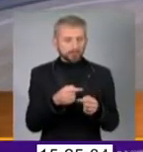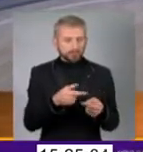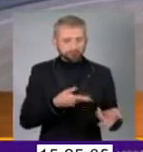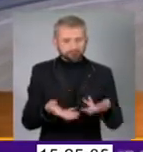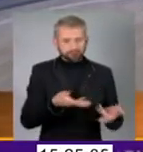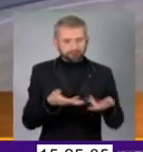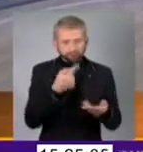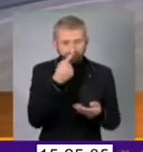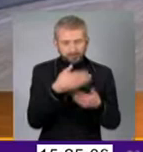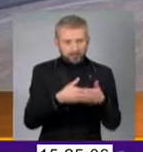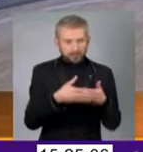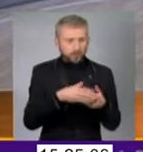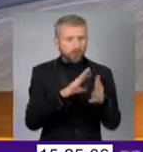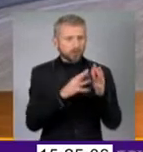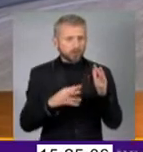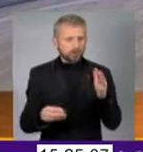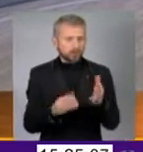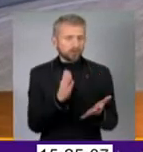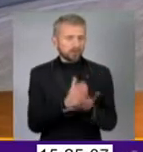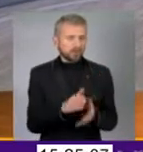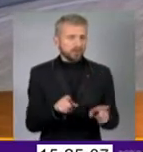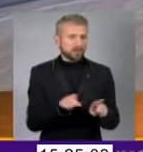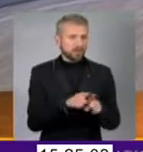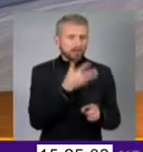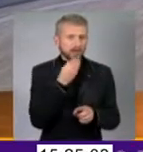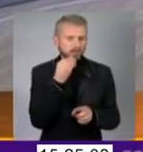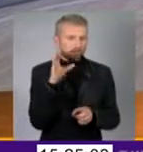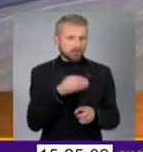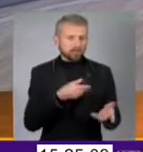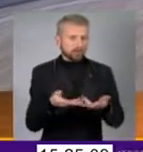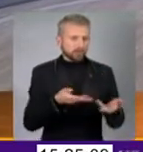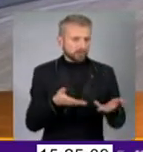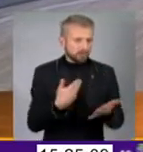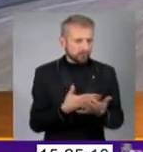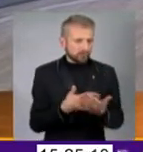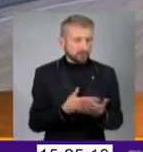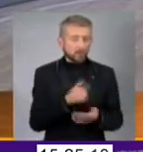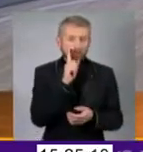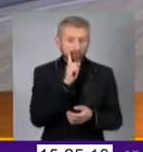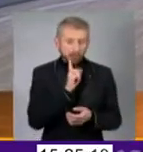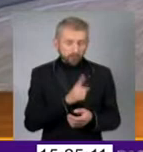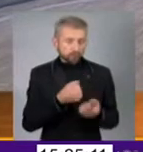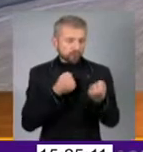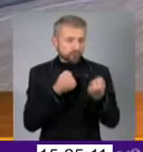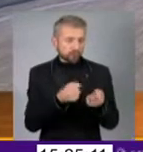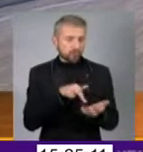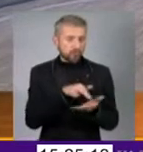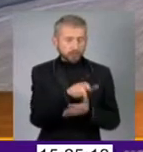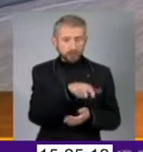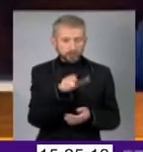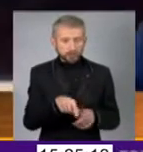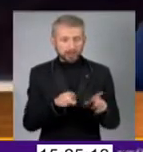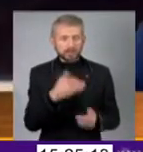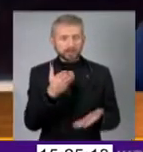людей, тому що Виноградар є тою красою, що він є, по суті, весь пішохідний. Є зручно, доїжджають, доходять люди. І навіть